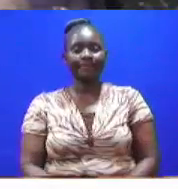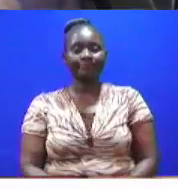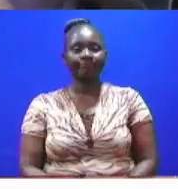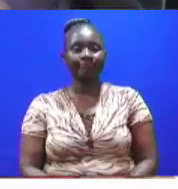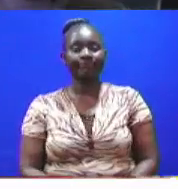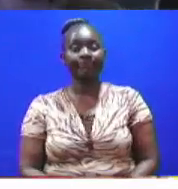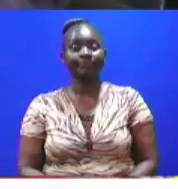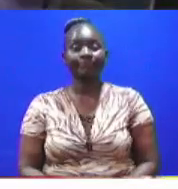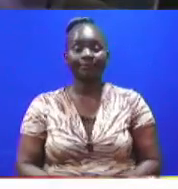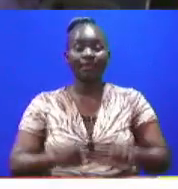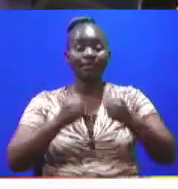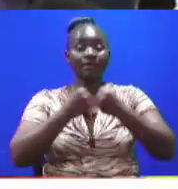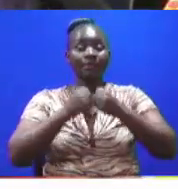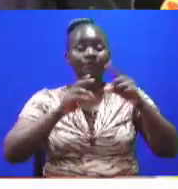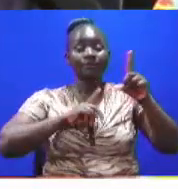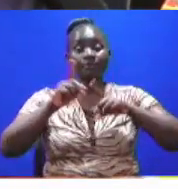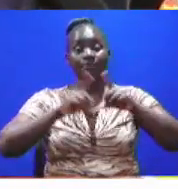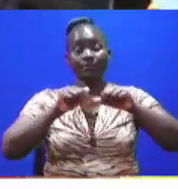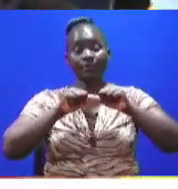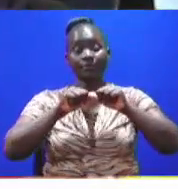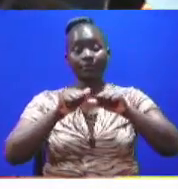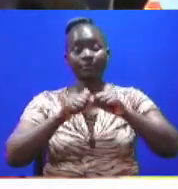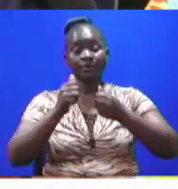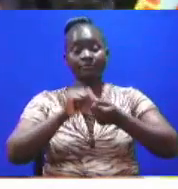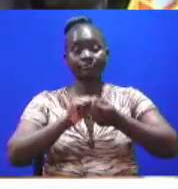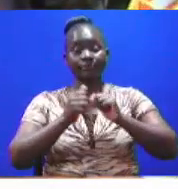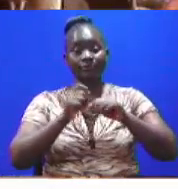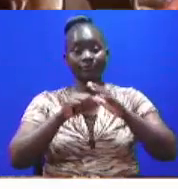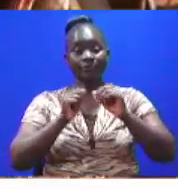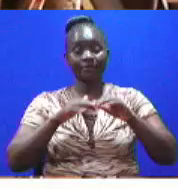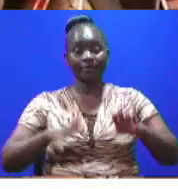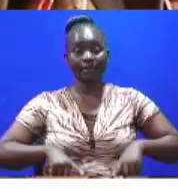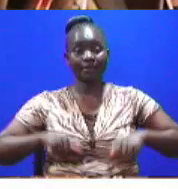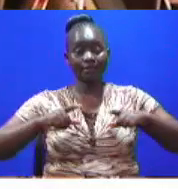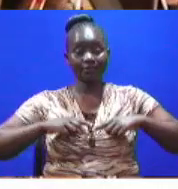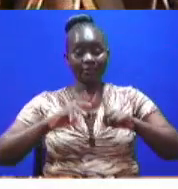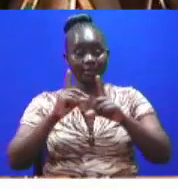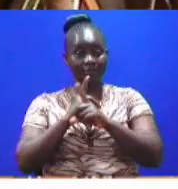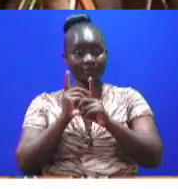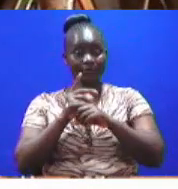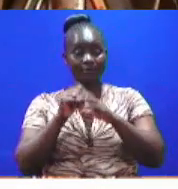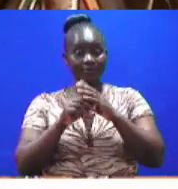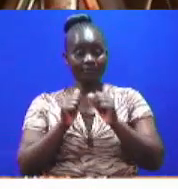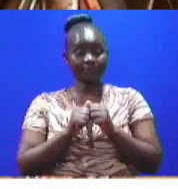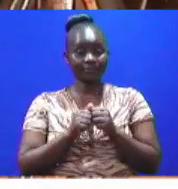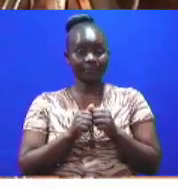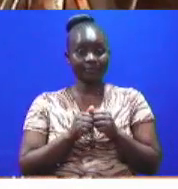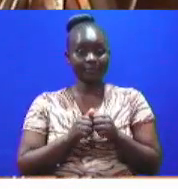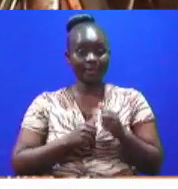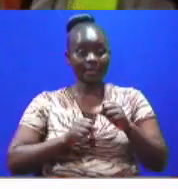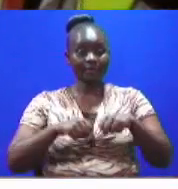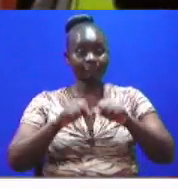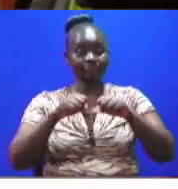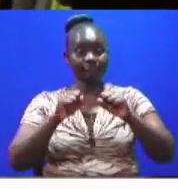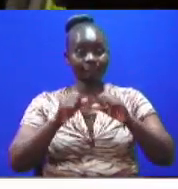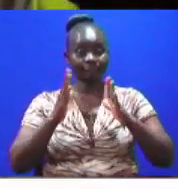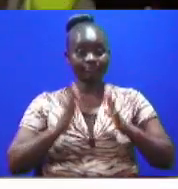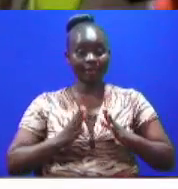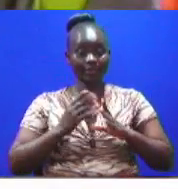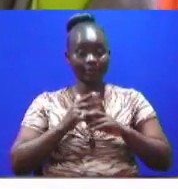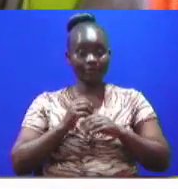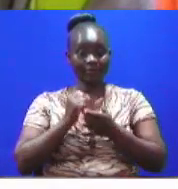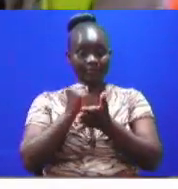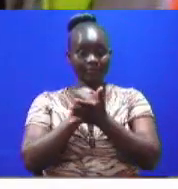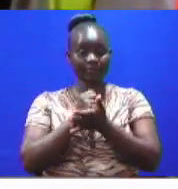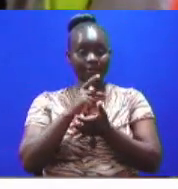E sekta yobo sombi ni gegenrete kwa nchululia ama gima yeti ya mate ao ao. Aba nchululia ba boda boda kuruwa se stage ya